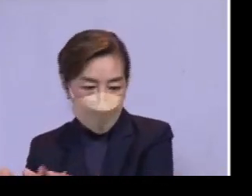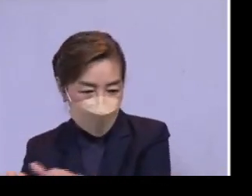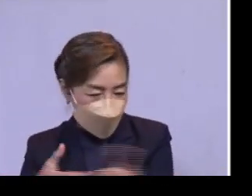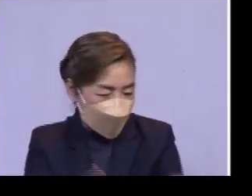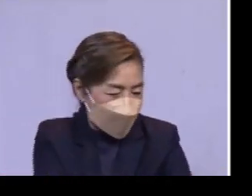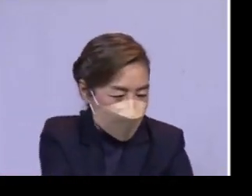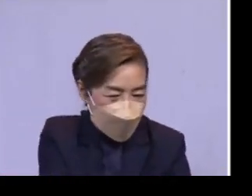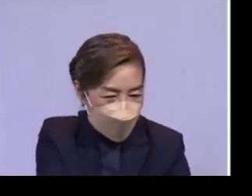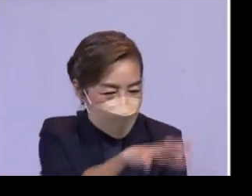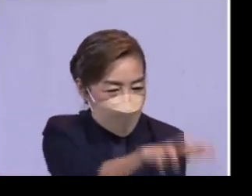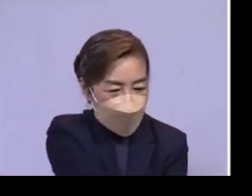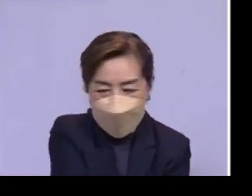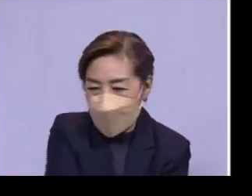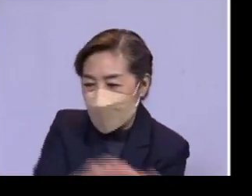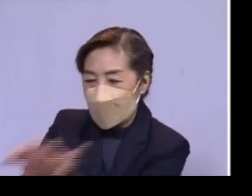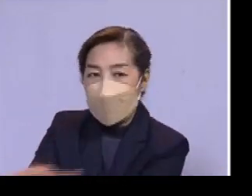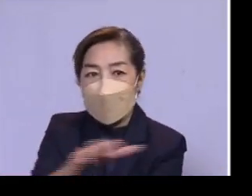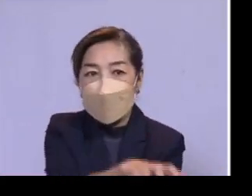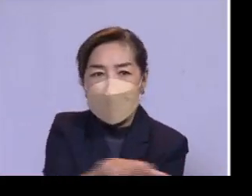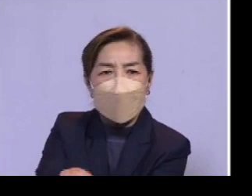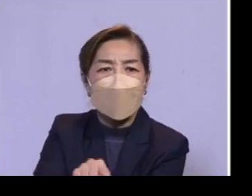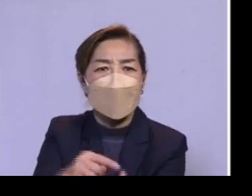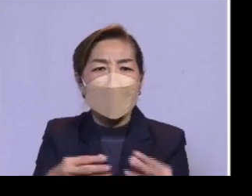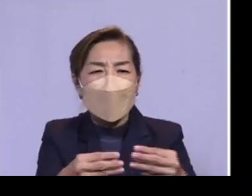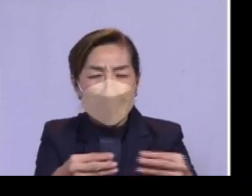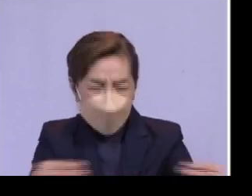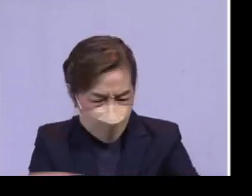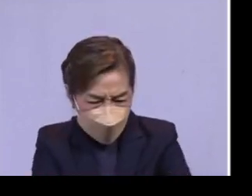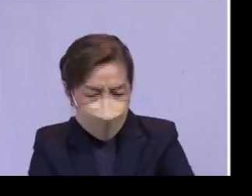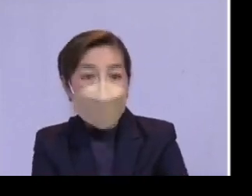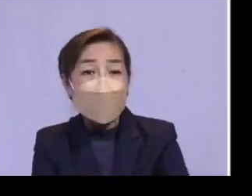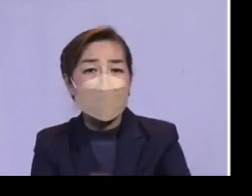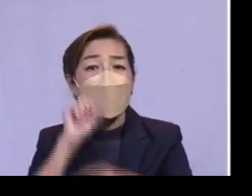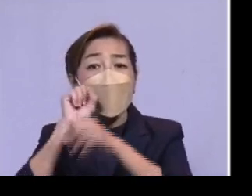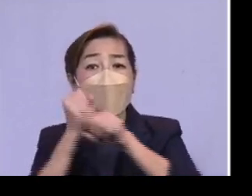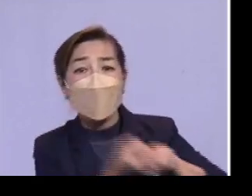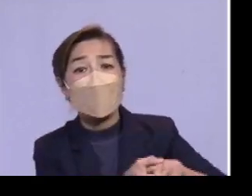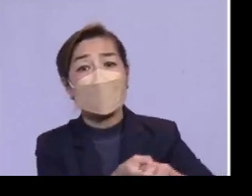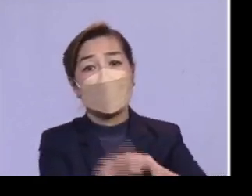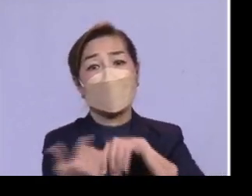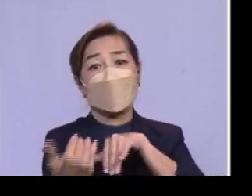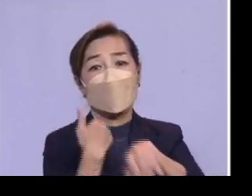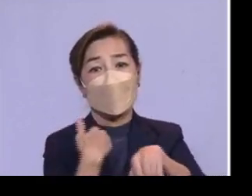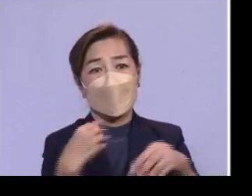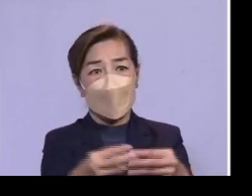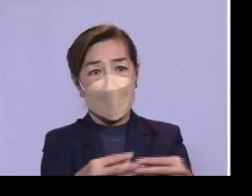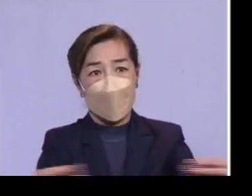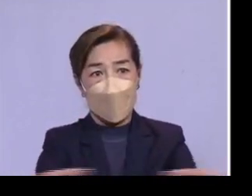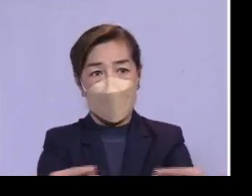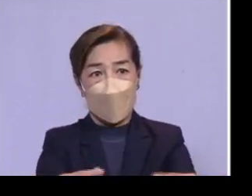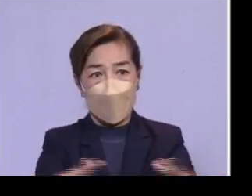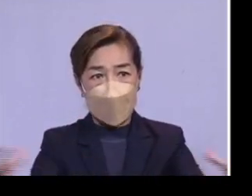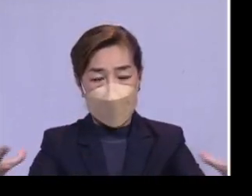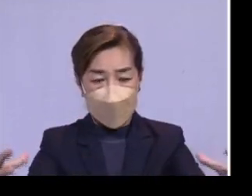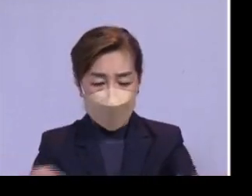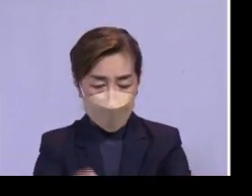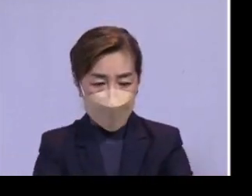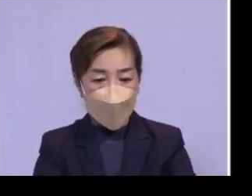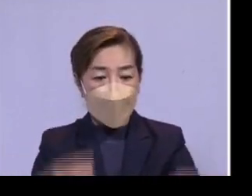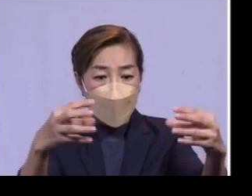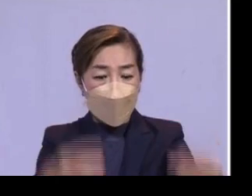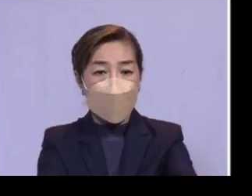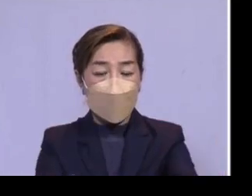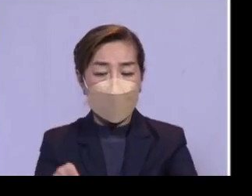มฮะ เป็นอ้อยฮะ เป็นอ้อยครับ ทำไมอ่ะมันมาอยู่ตรงกลางถนนได้ยังไงมันร่วงลงมาจากรถใครคน